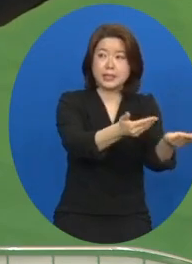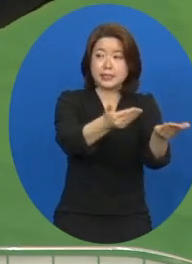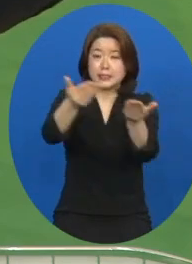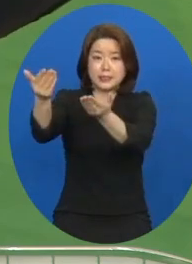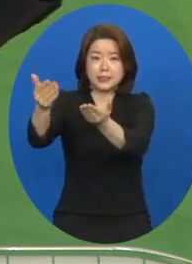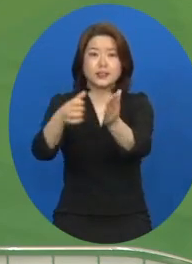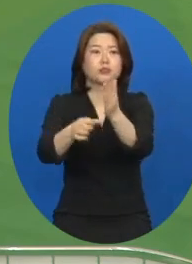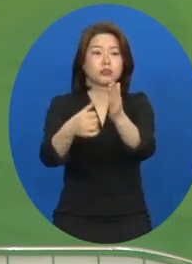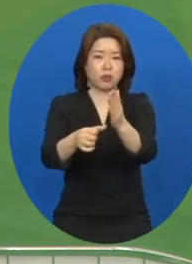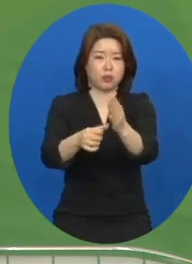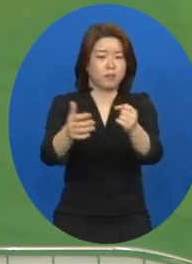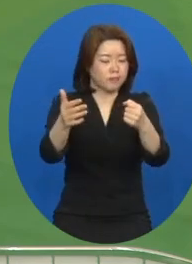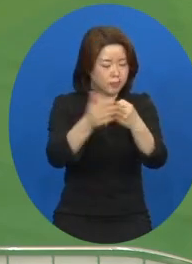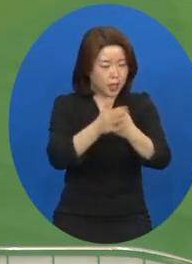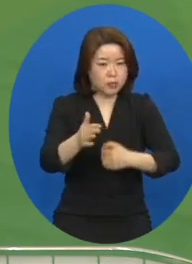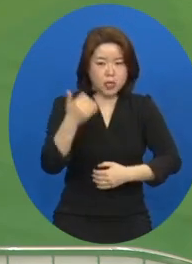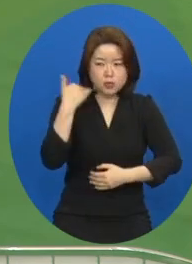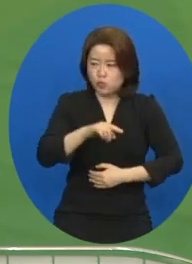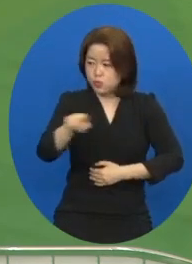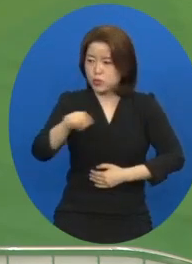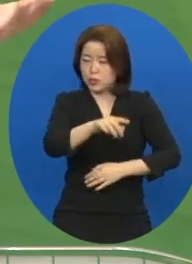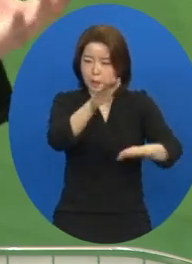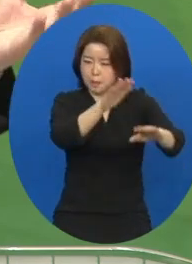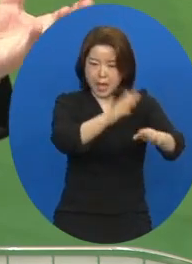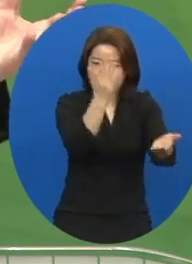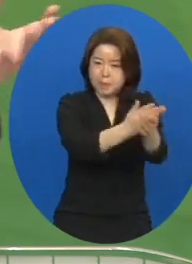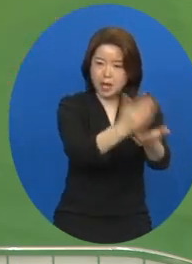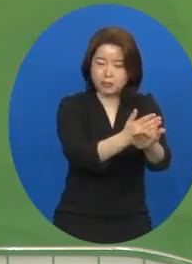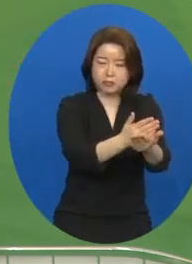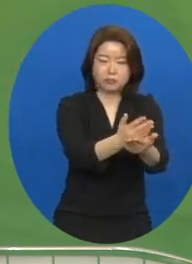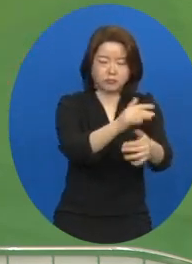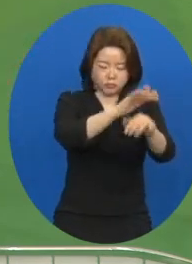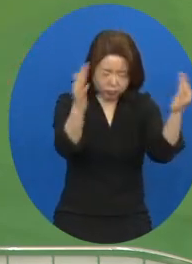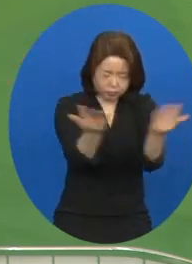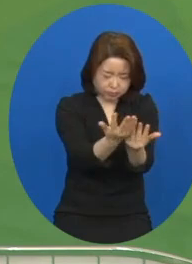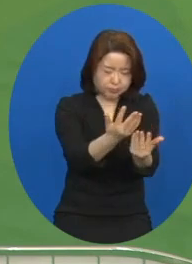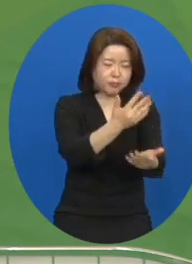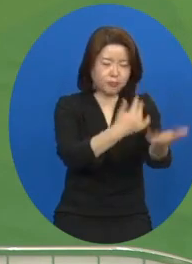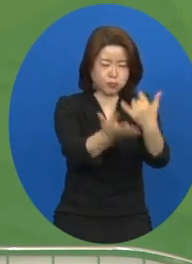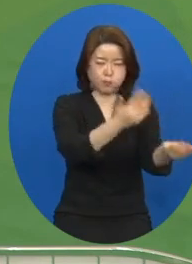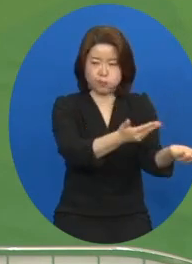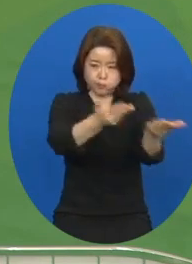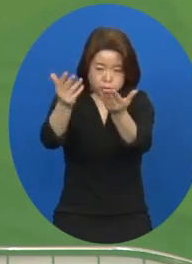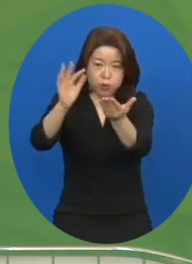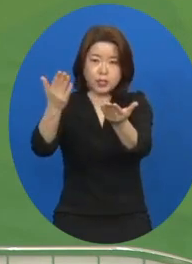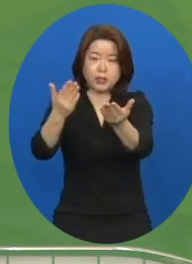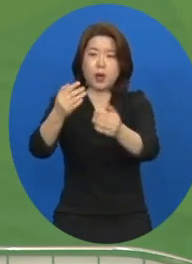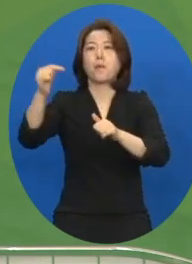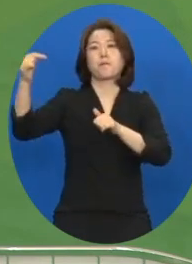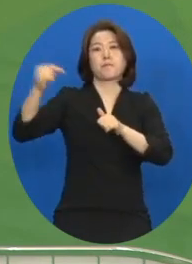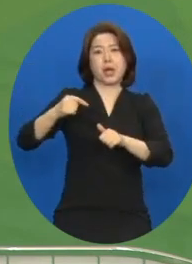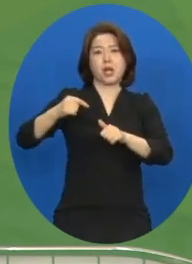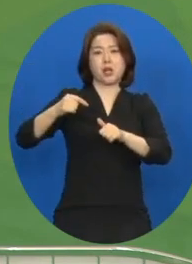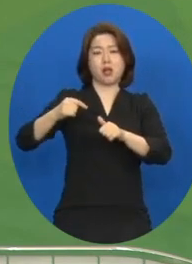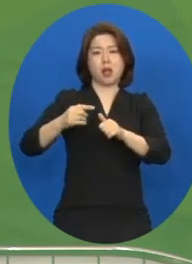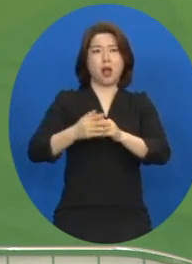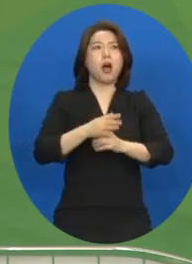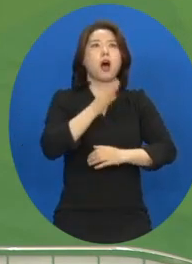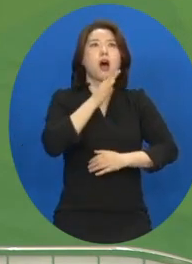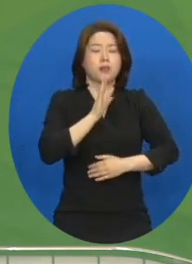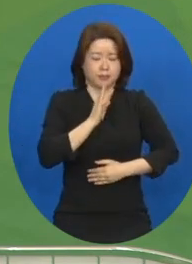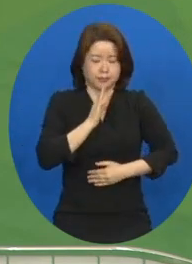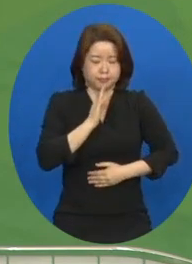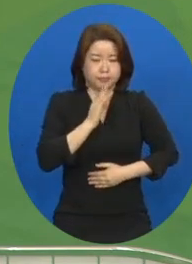재물이니 누구도 손대지 마라. 다 불태워야 된다. 이스라엘 백성들이 그렇게 한